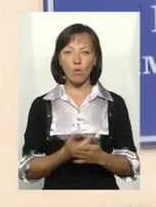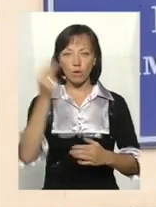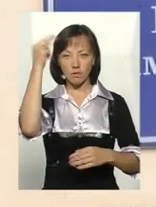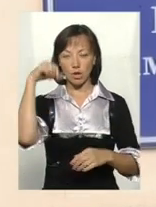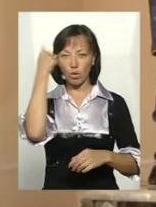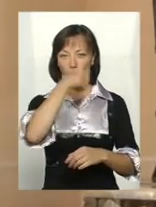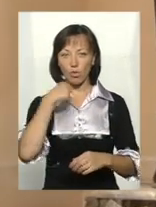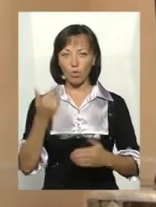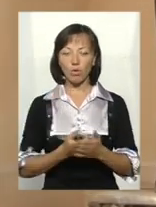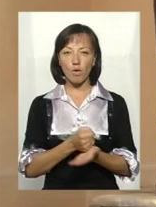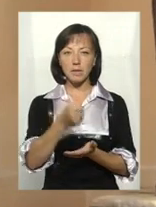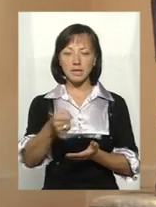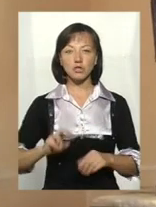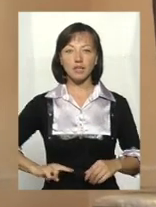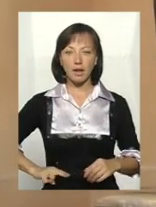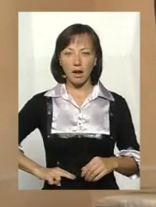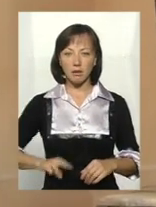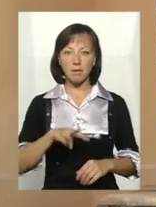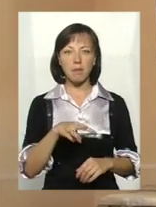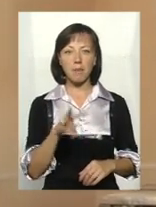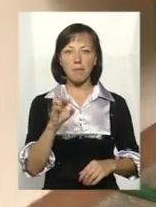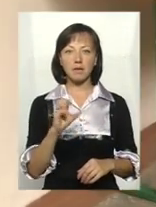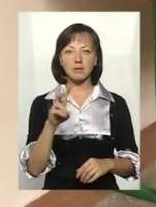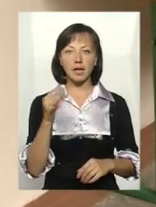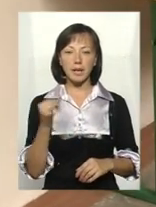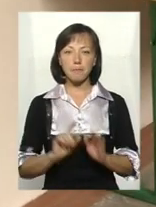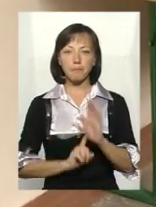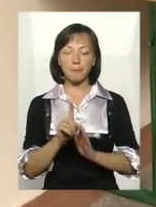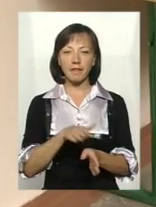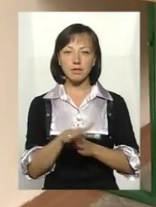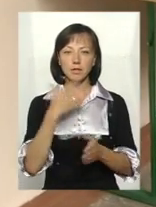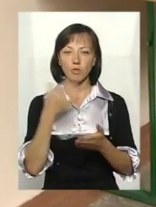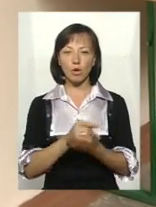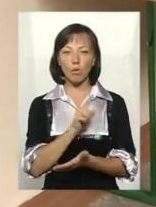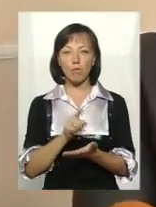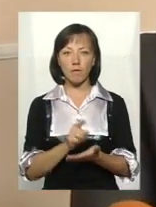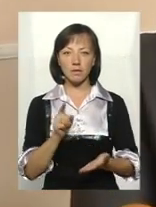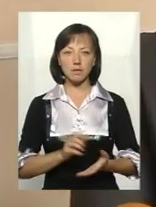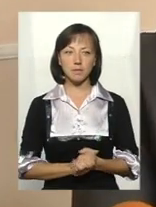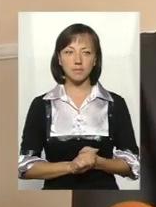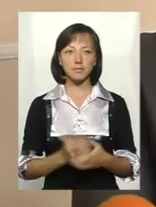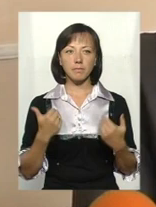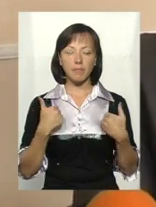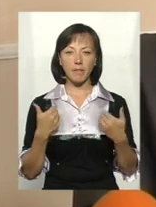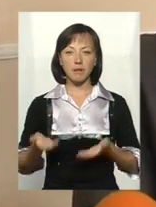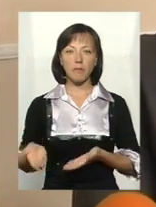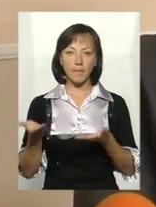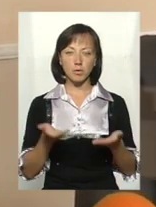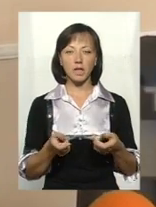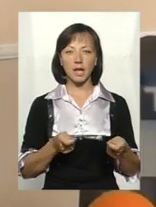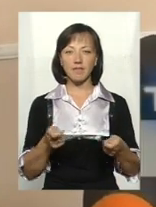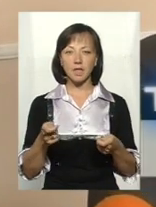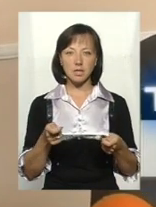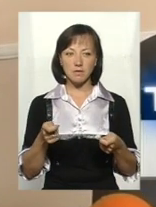навчального року. Новопризначений директор Марія Маслій приступила до виконання своїх обов'язків. Мене запросили